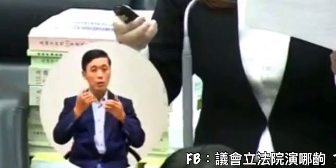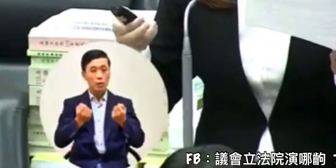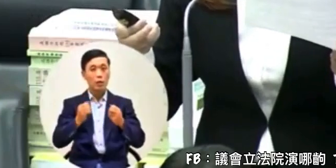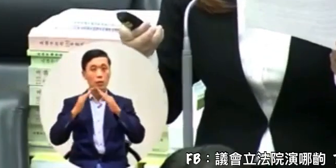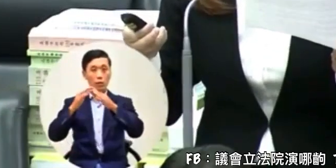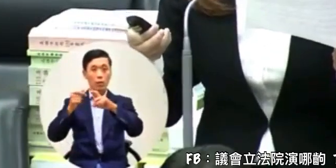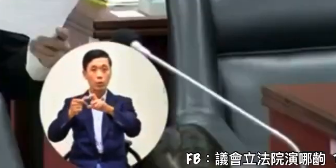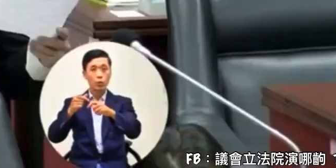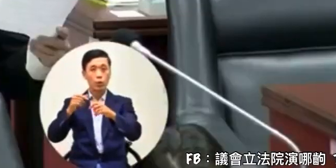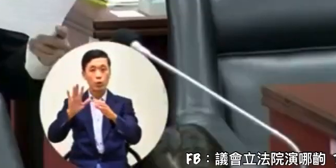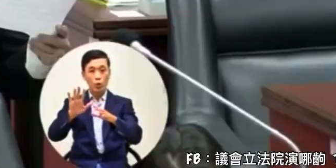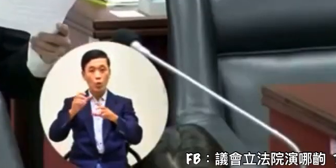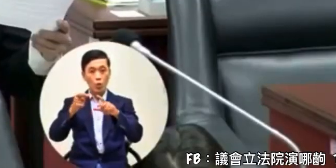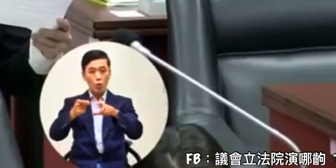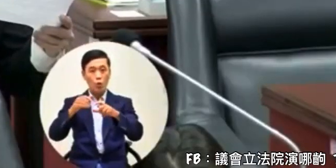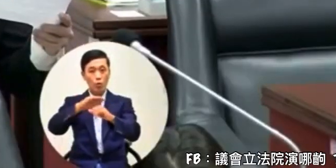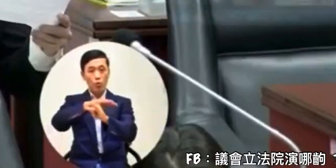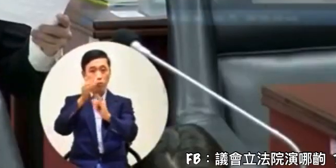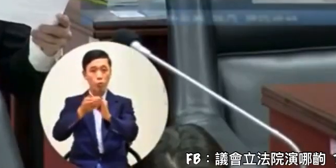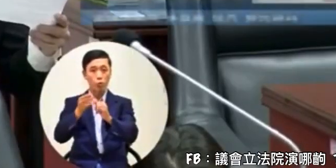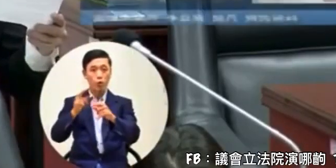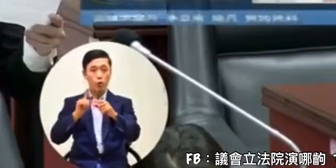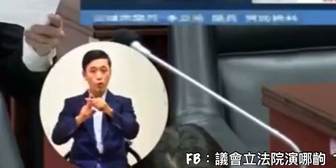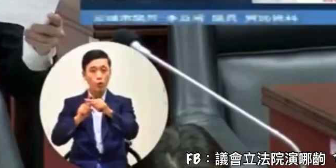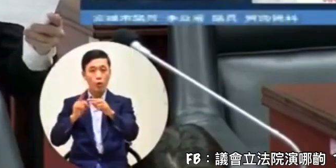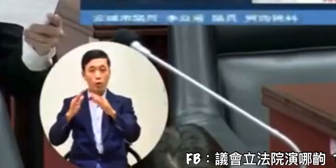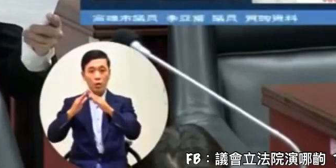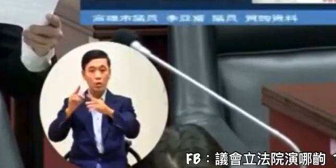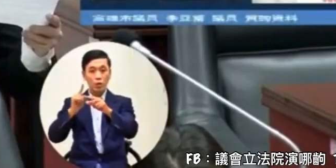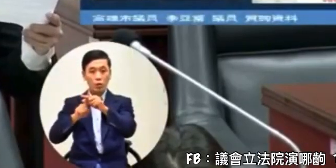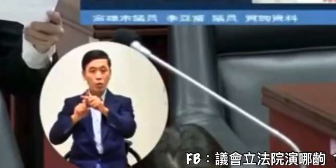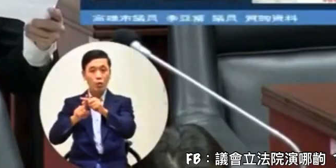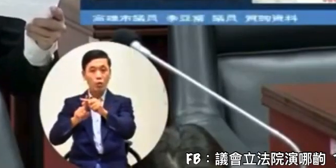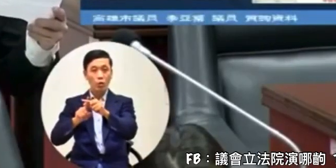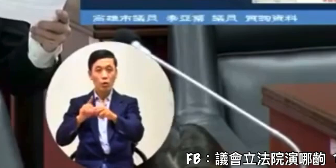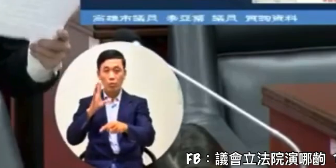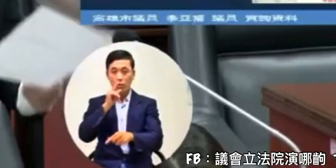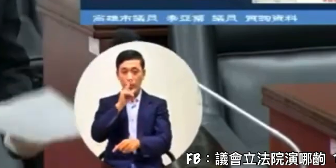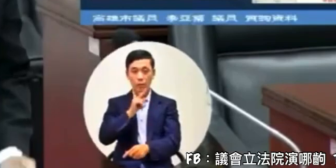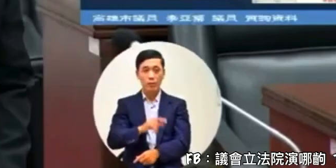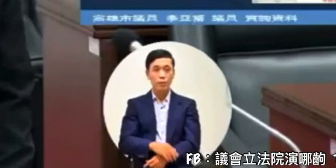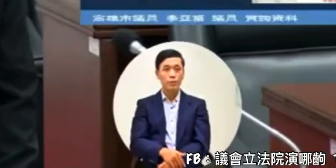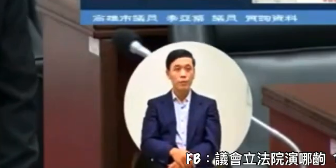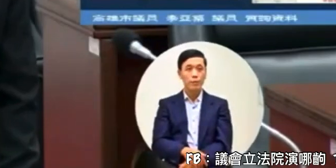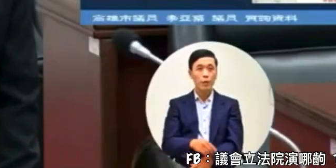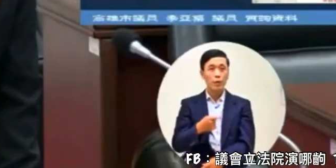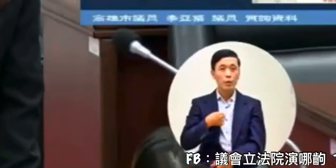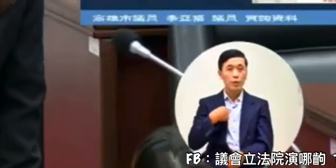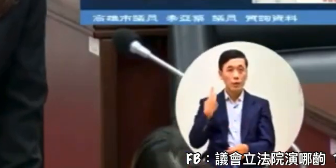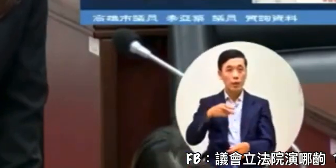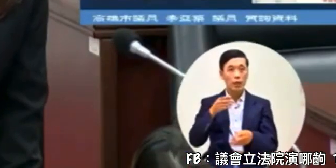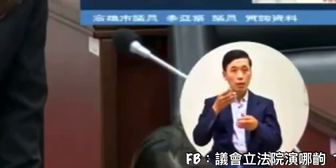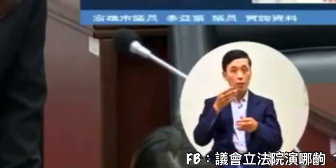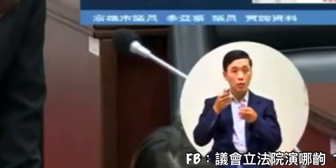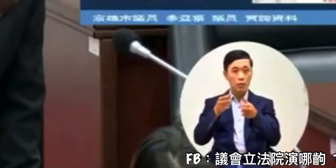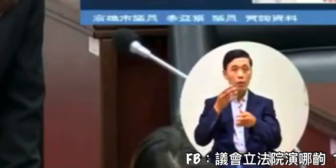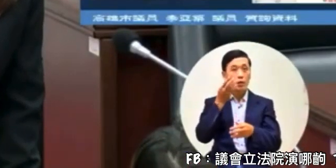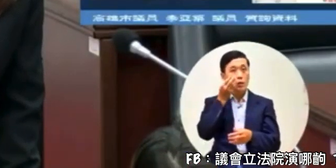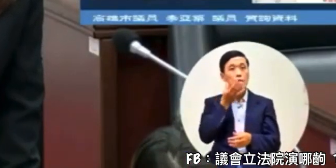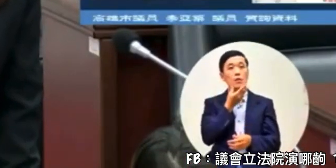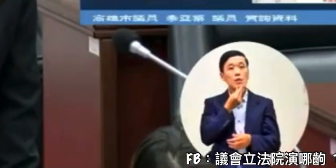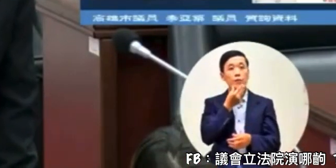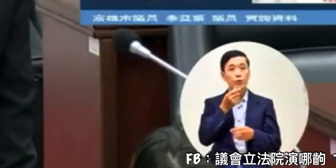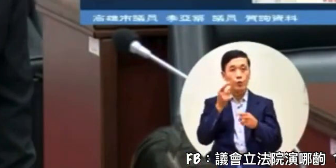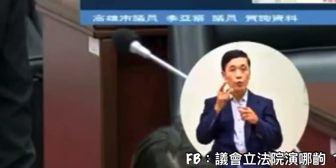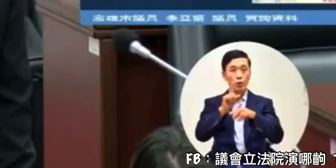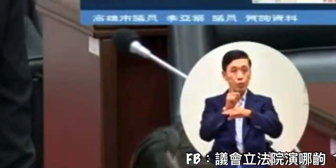墓，在市中央也是一个很奇妙的环境啦。那最后我们来看我们的幸福小黄，因为我们幸福小黄其实我们